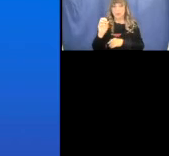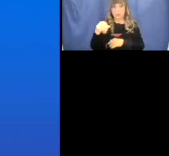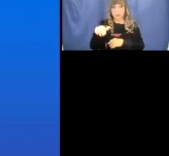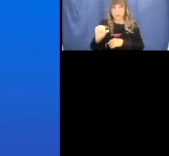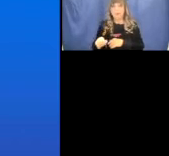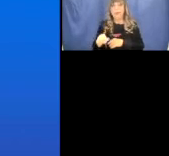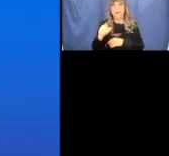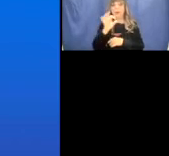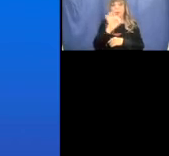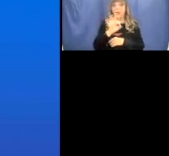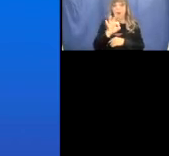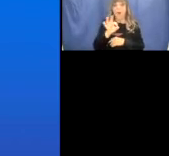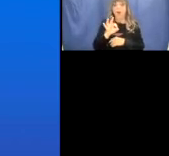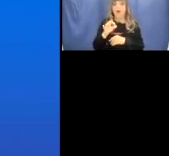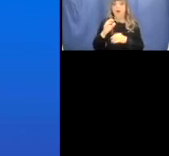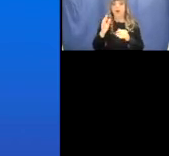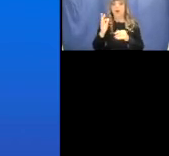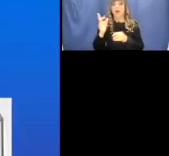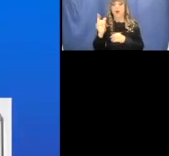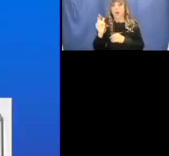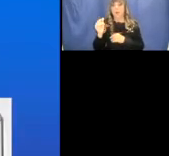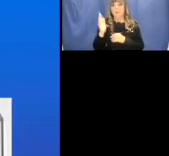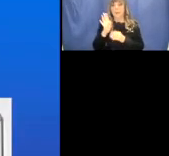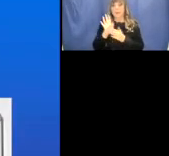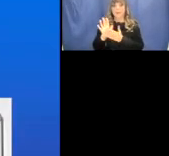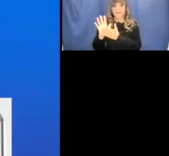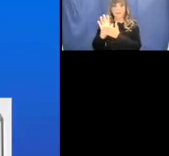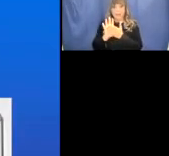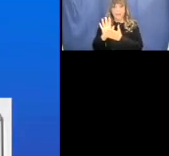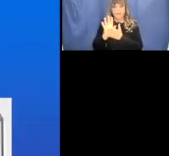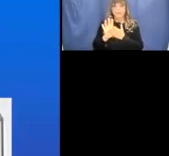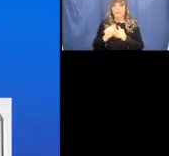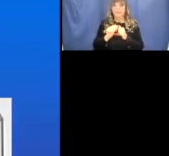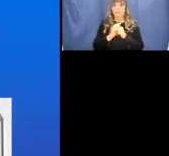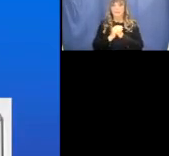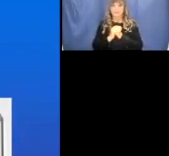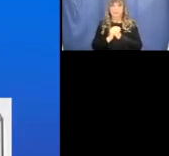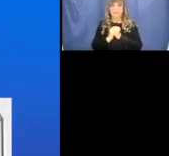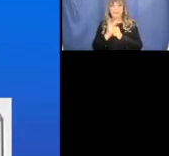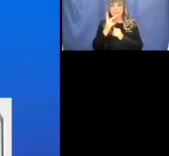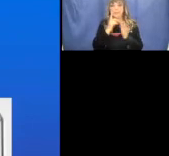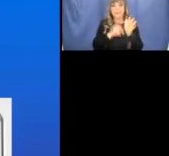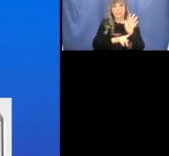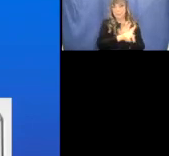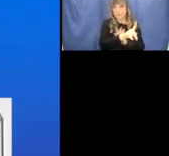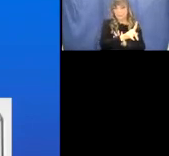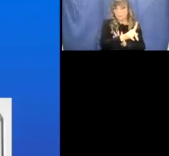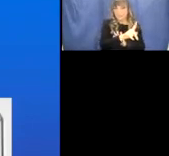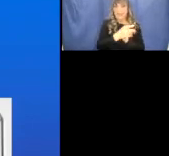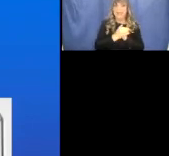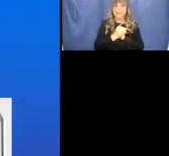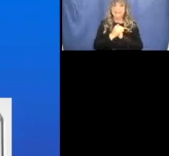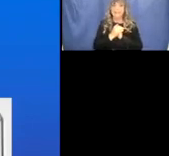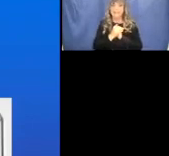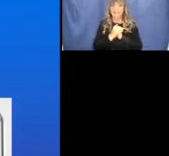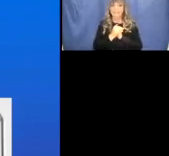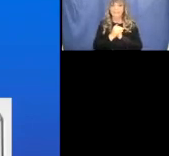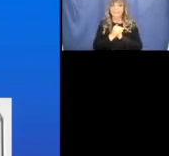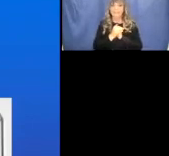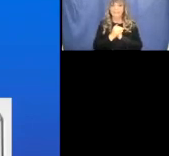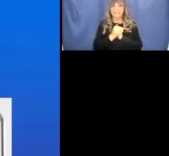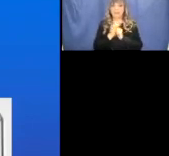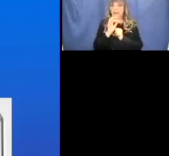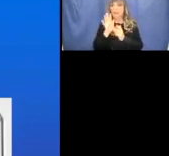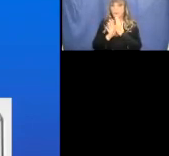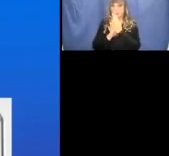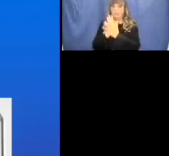questi termini complicati ma guarda siamo invece qual è il risultato della combinazione di queste facce alcune facce